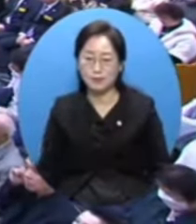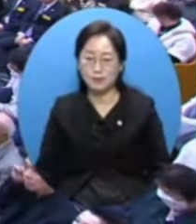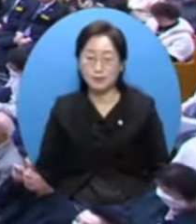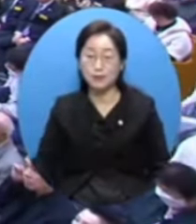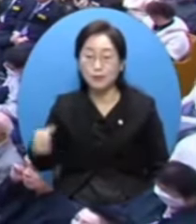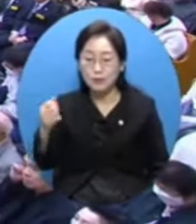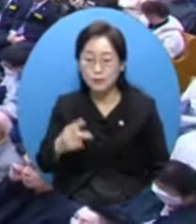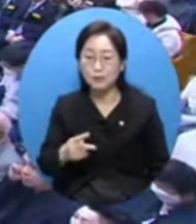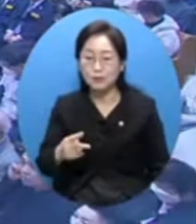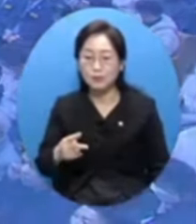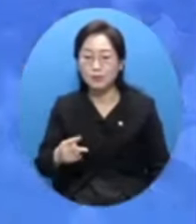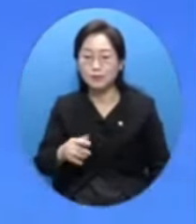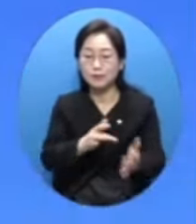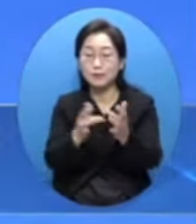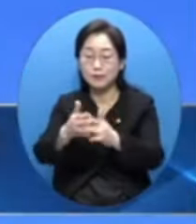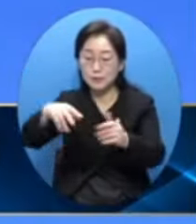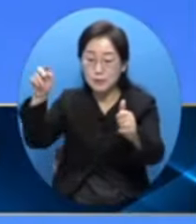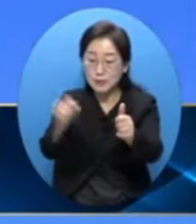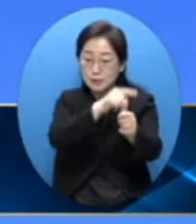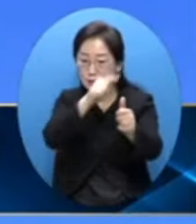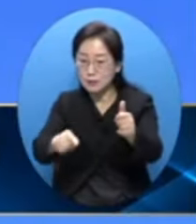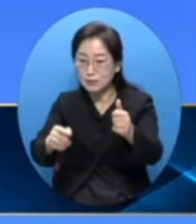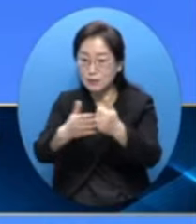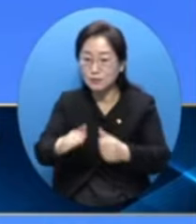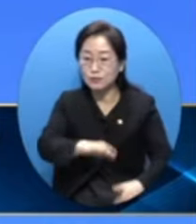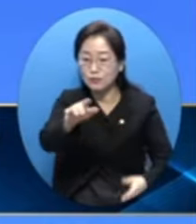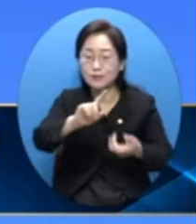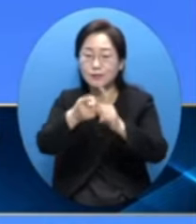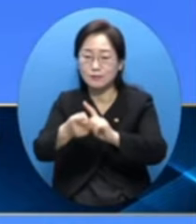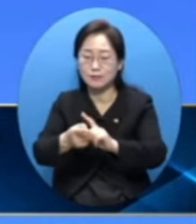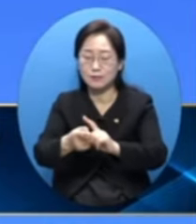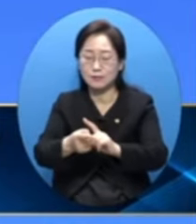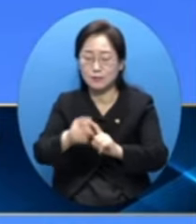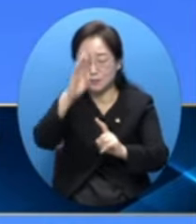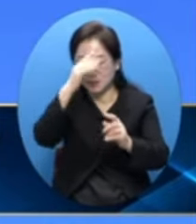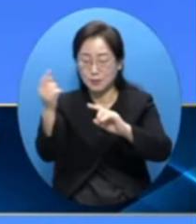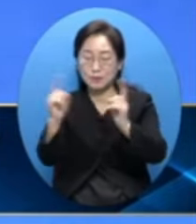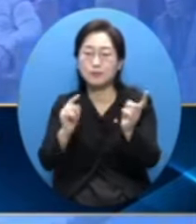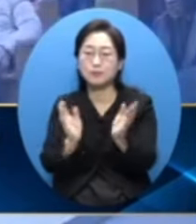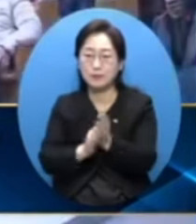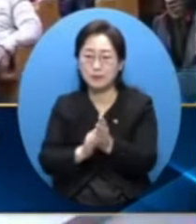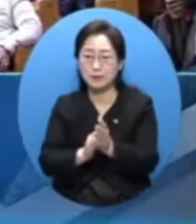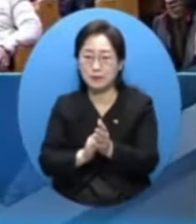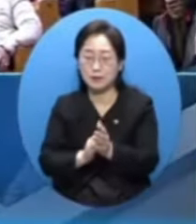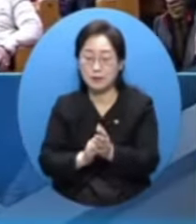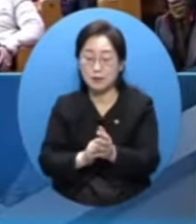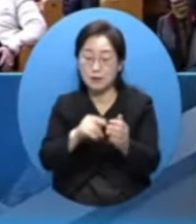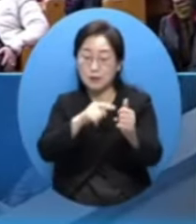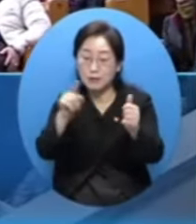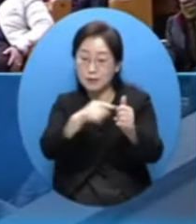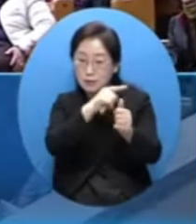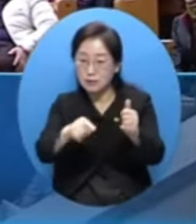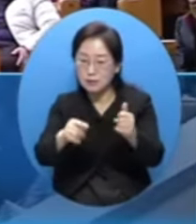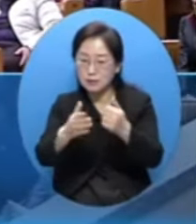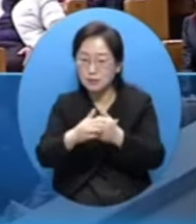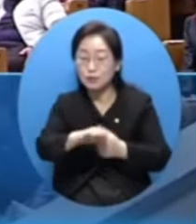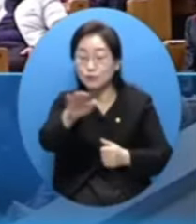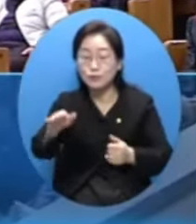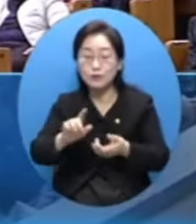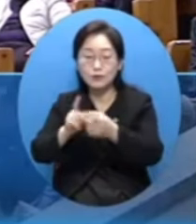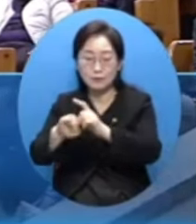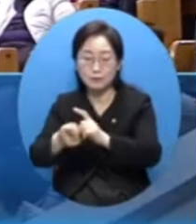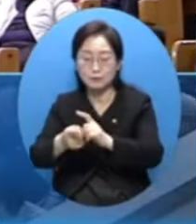나아가서 예수님이 채찍의 맞음으로 우리는 남을 받았다고 말씀합니다 5절에 그가 채찍의 맞음으로 우리는 나음을